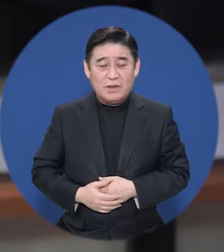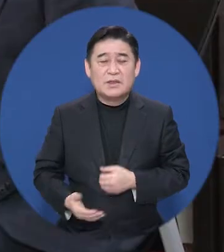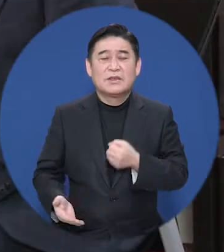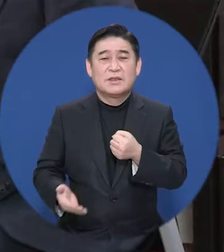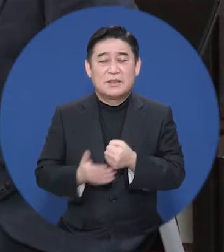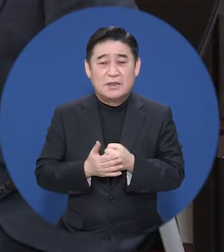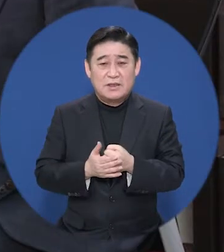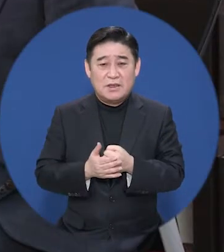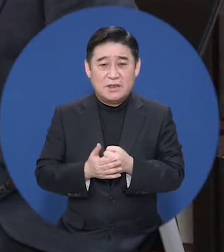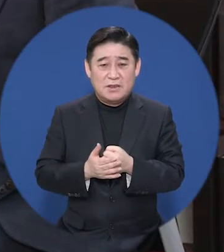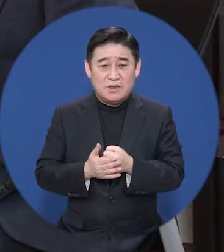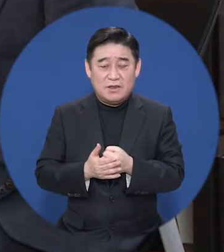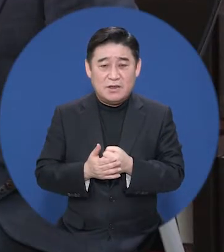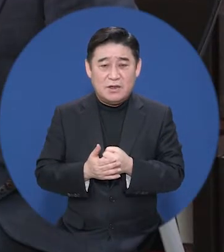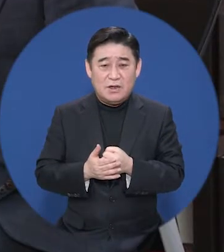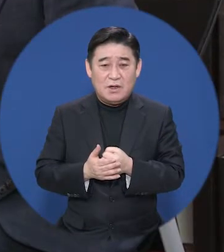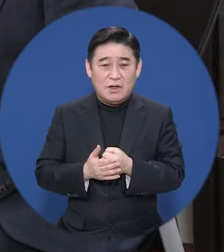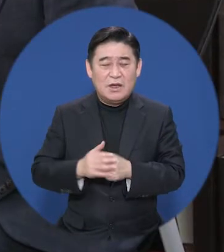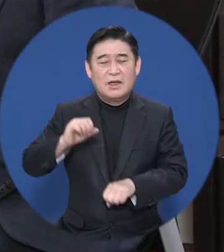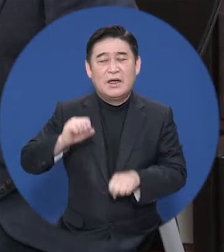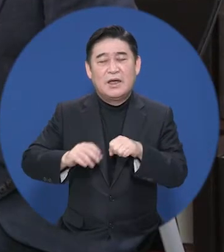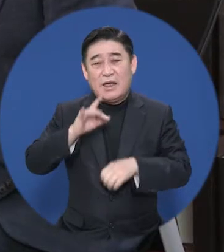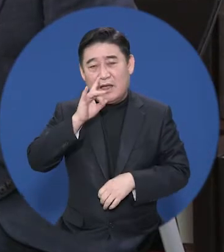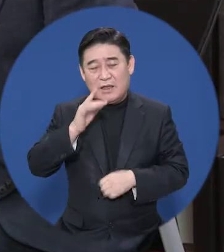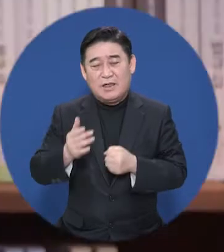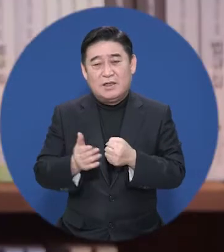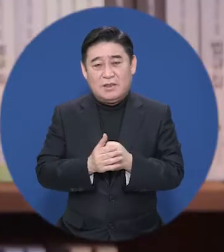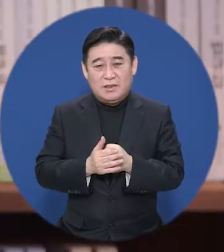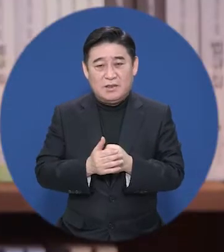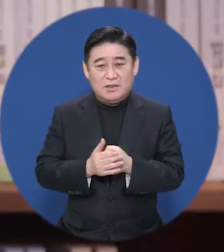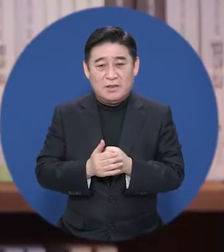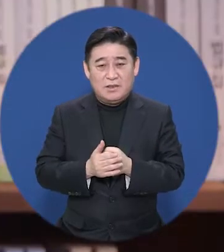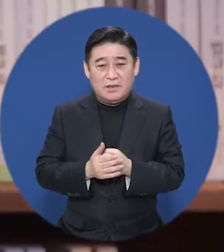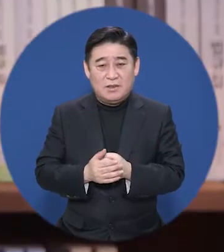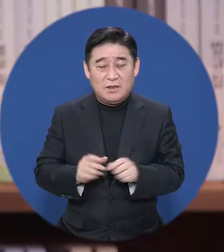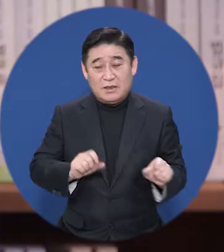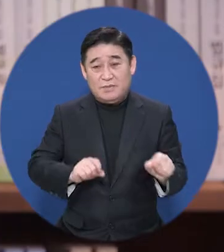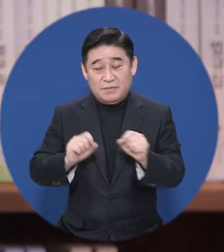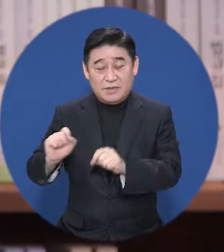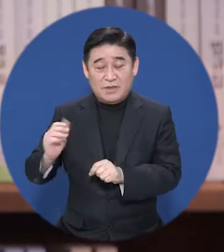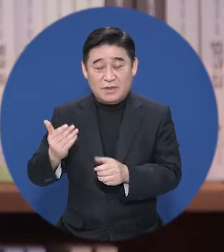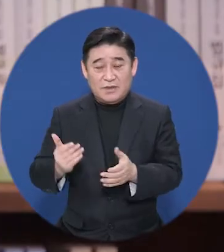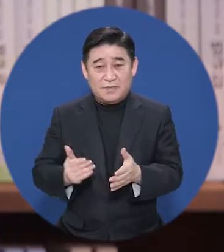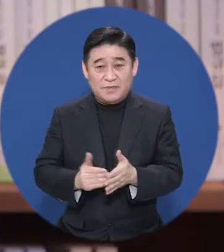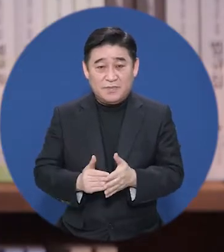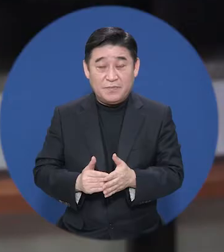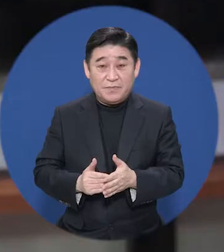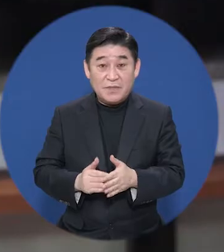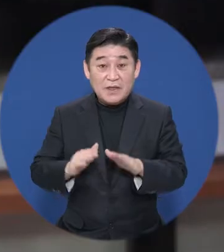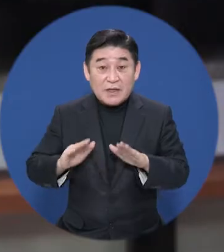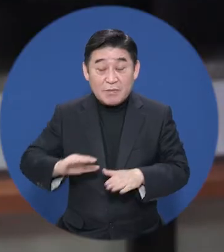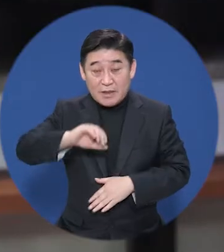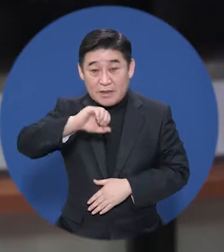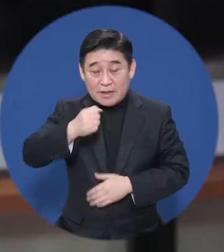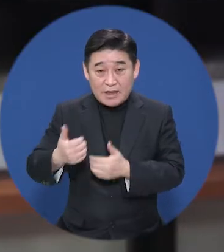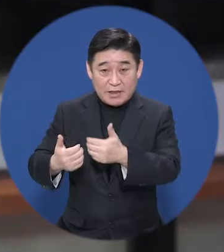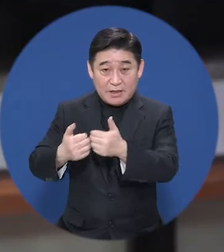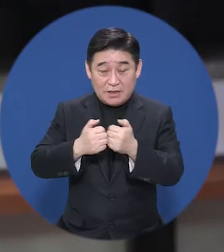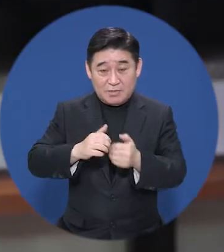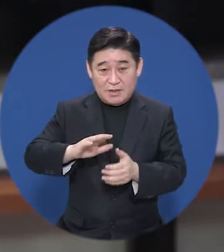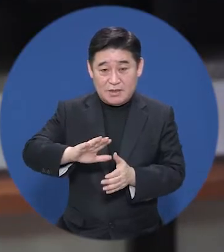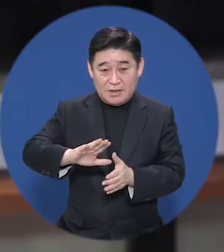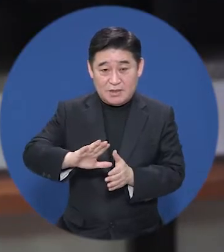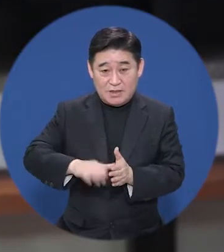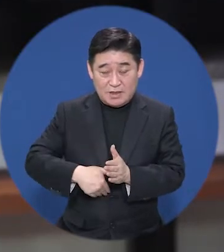그래서 그런 부분들이 제대로 이행이 안 되다 보니까 이제 이월 시킨 겁니다. 그렇군요. 네. 그렇다면 이번 예산안